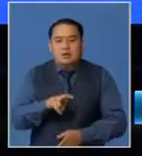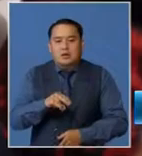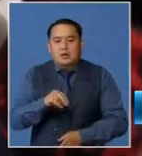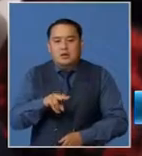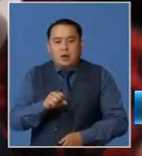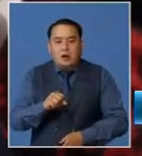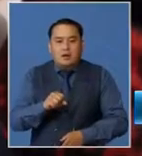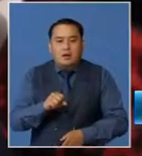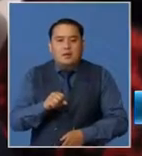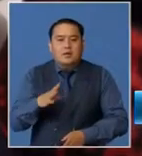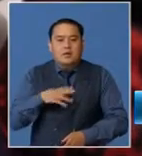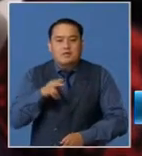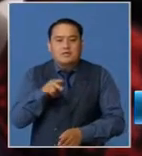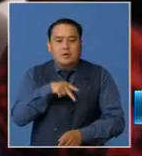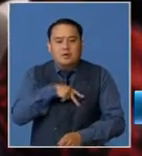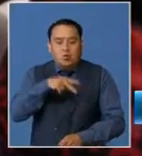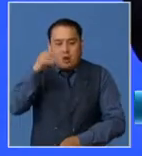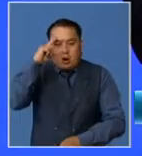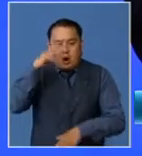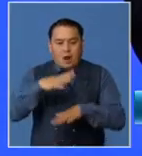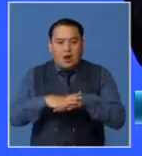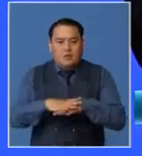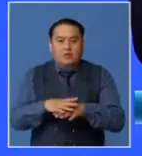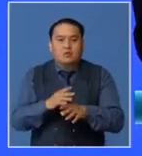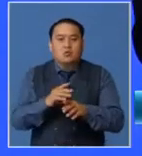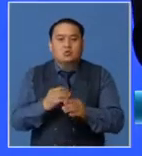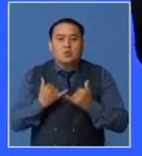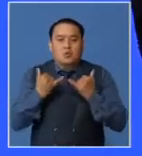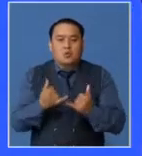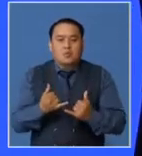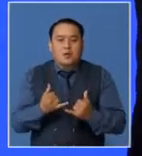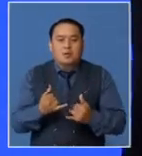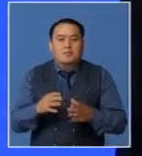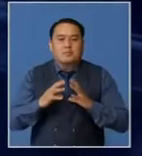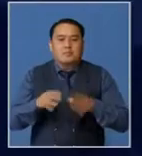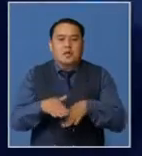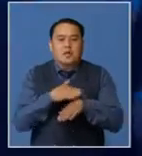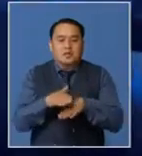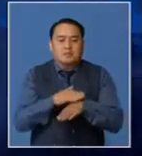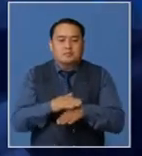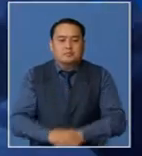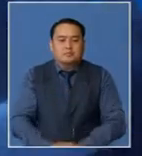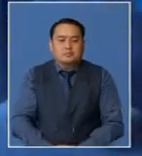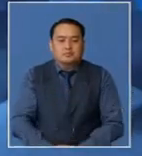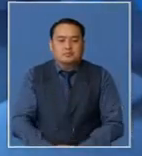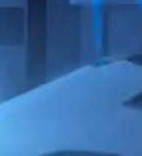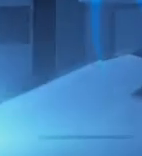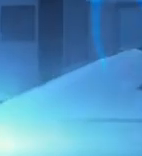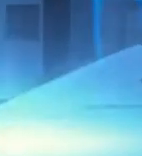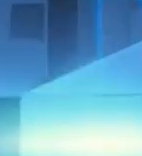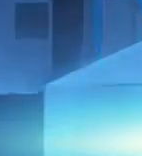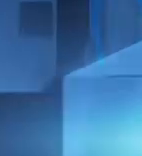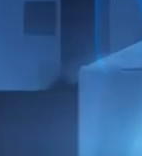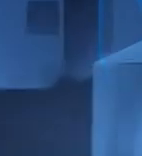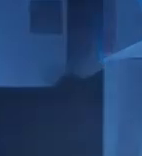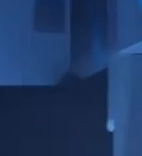Жансеит Тюмебаев также вручил акиму области Амадыку Баталову медаль мира. Гульназ Мустафа, Жасулан Шангенжинов,